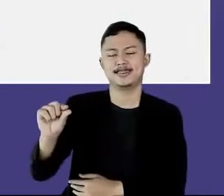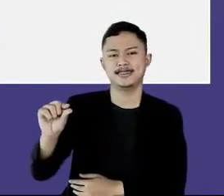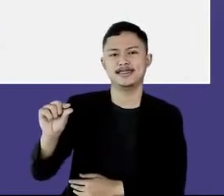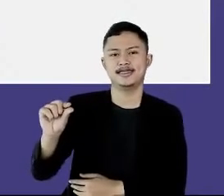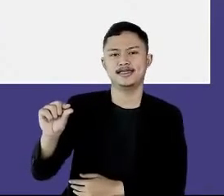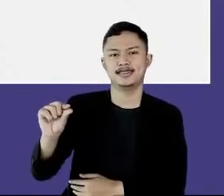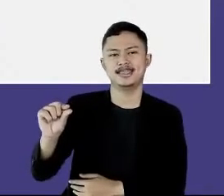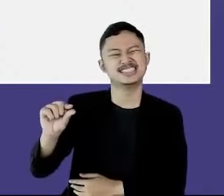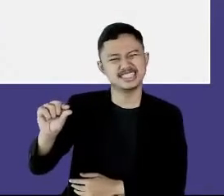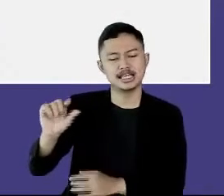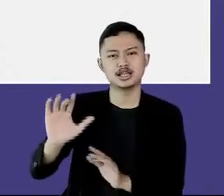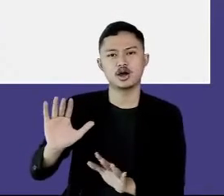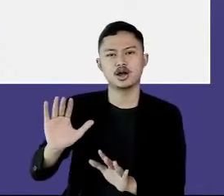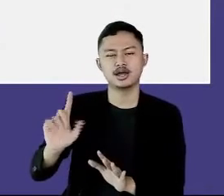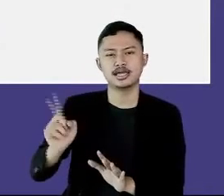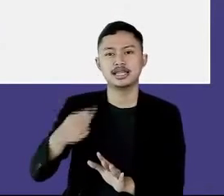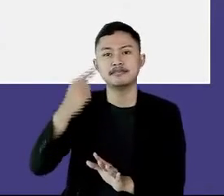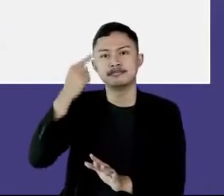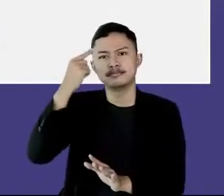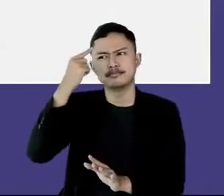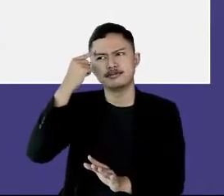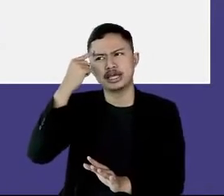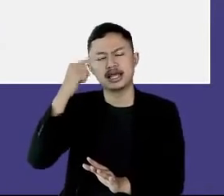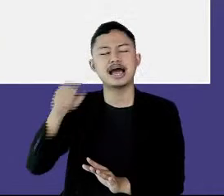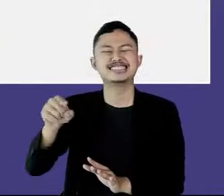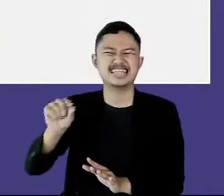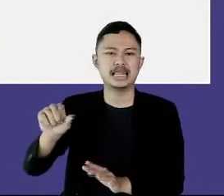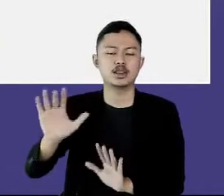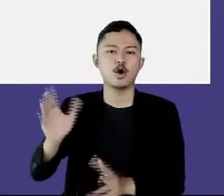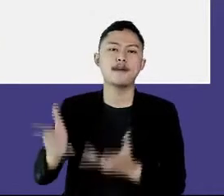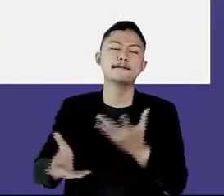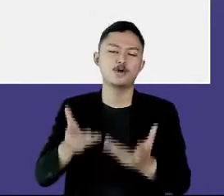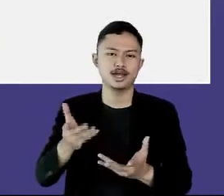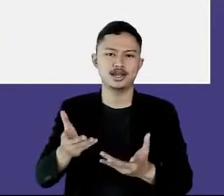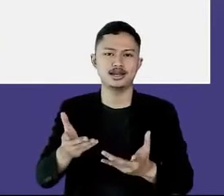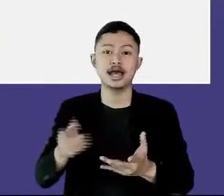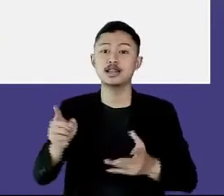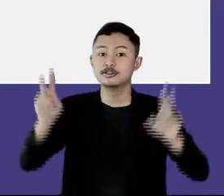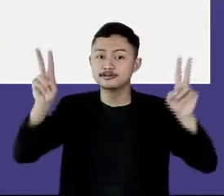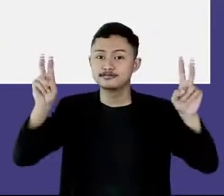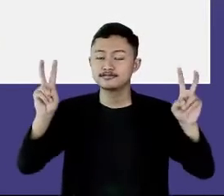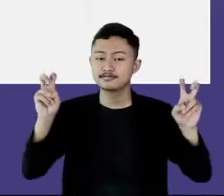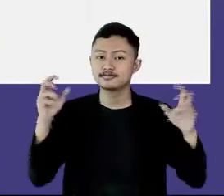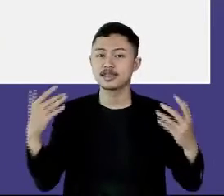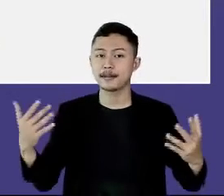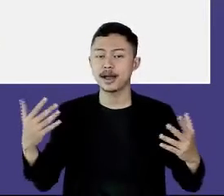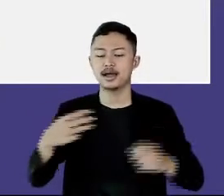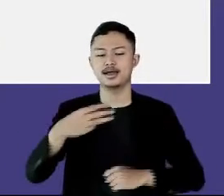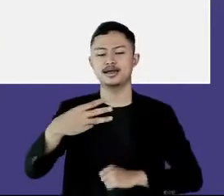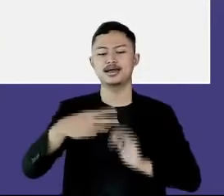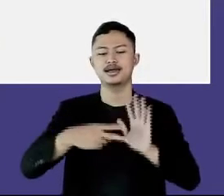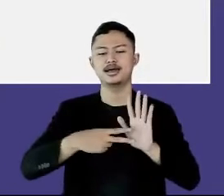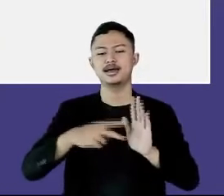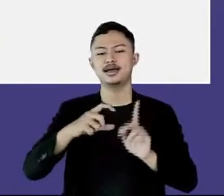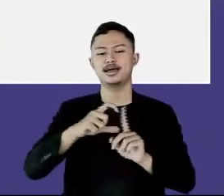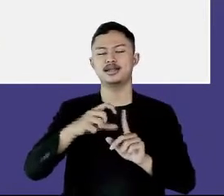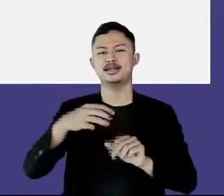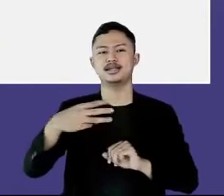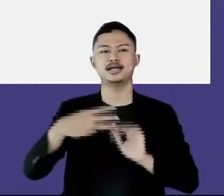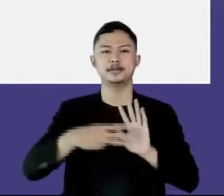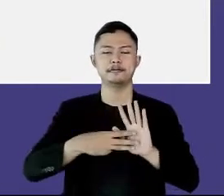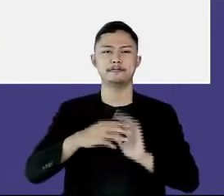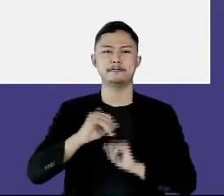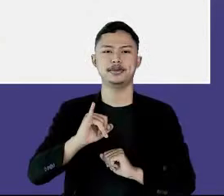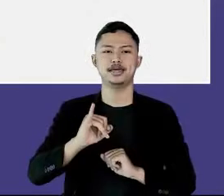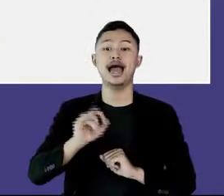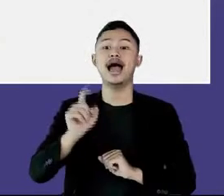kita menahan level itu sedikit. Ya. Nah, itu yang disebut menjadi endemi. Jadi dia tetap ada, cuma